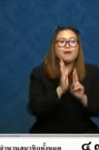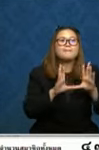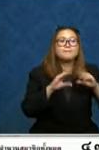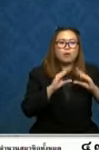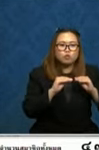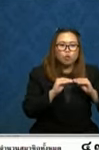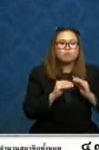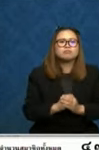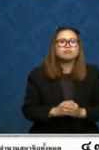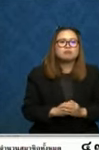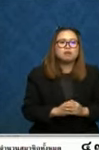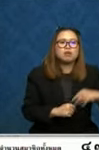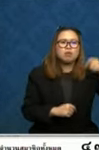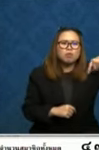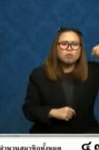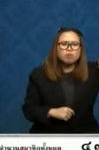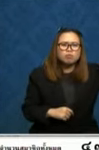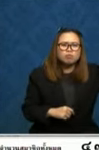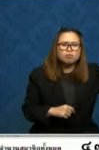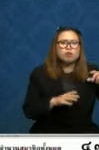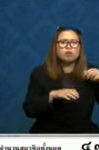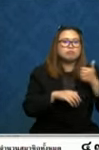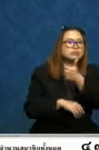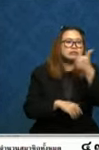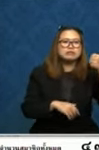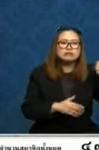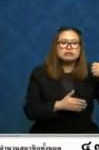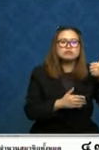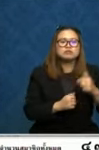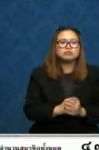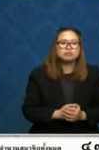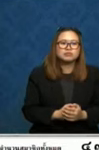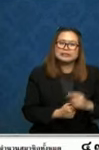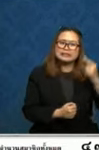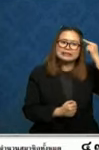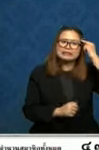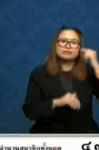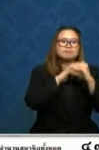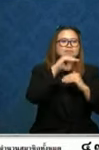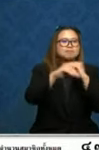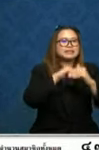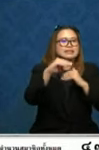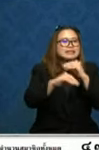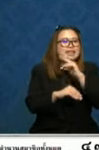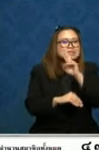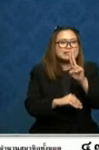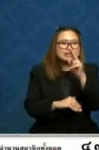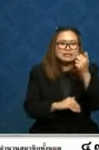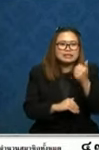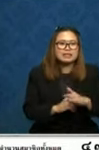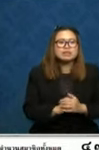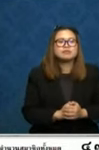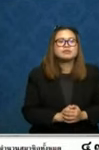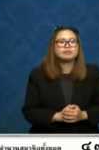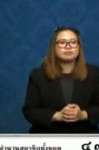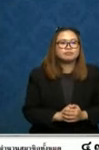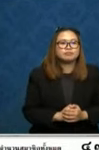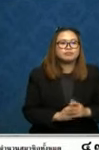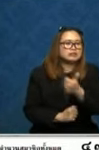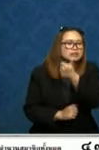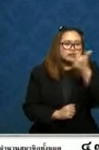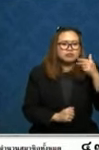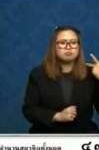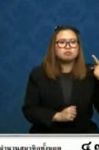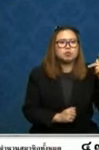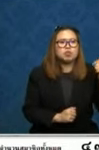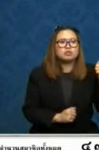ซ้อนกับหน่วยงานอื่นๆที่เกินความจำเป็นกับงบประมาณที่สามารถไปพัฒนาในด้านอื่นๆได้และมีความจำเป็น